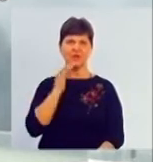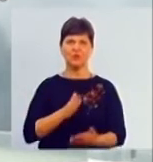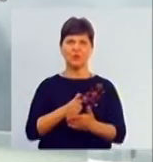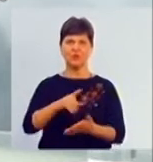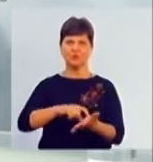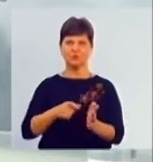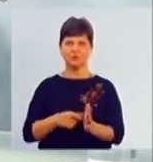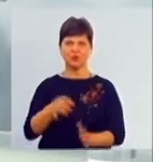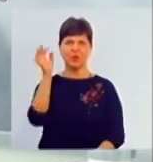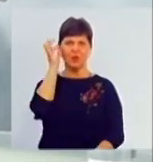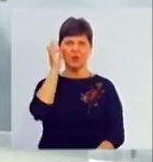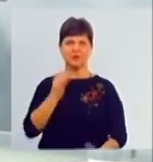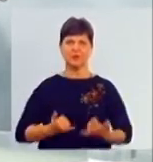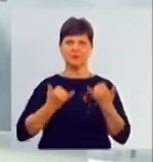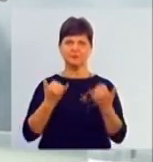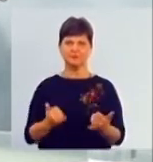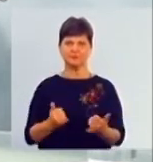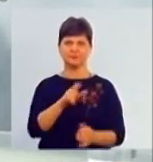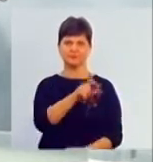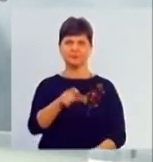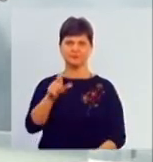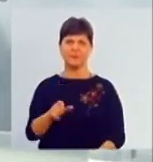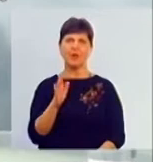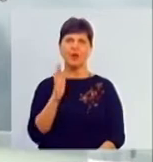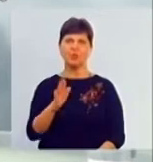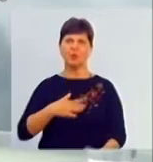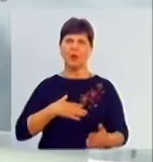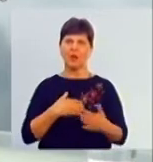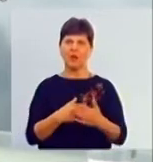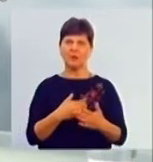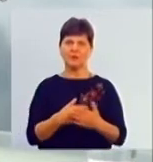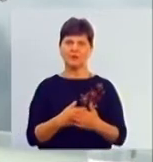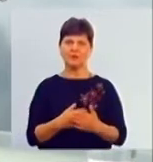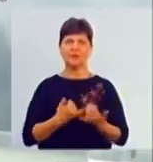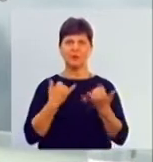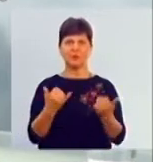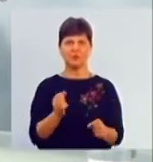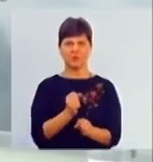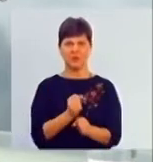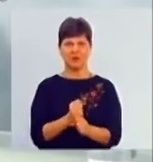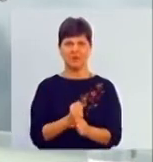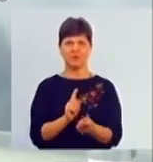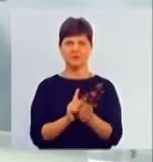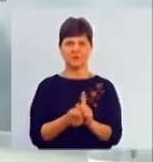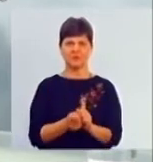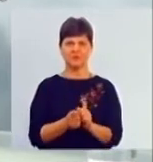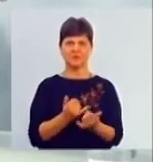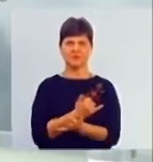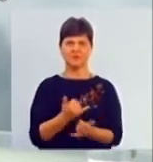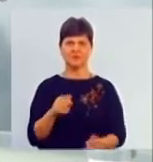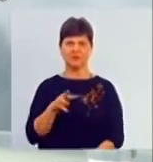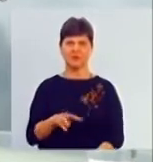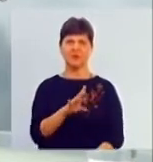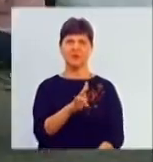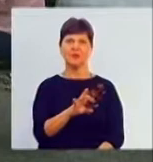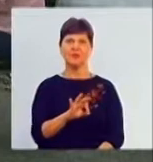працюємо для вас у прямому ефірі. Шановні глядачі, будьте активні, ми працюємо для вас. Сурдопереклад ефіру забезпечує Марина